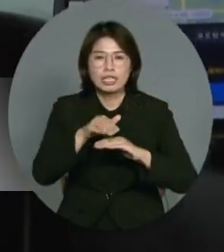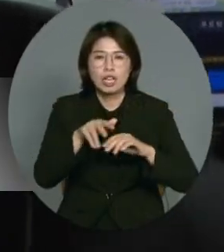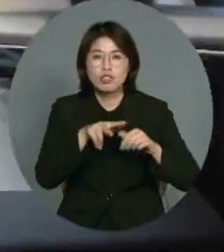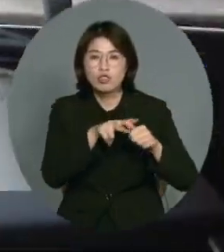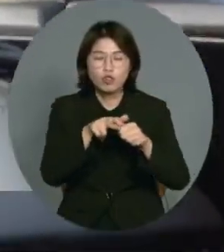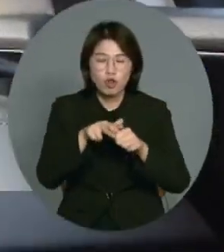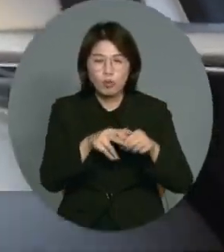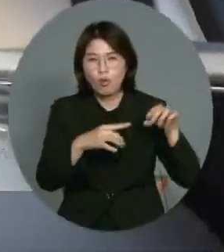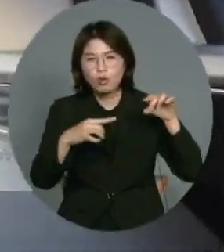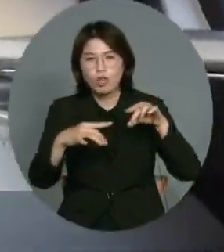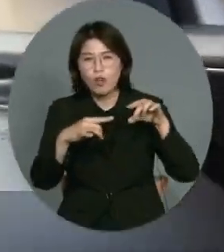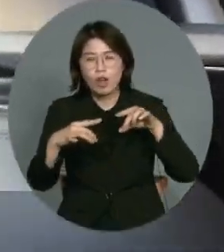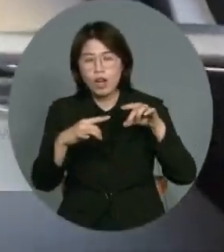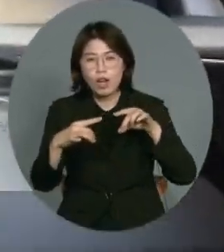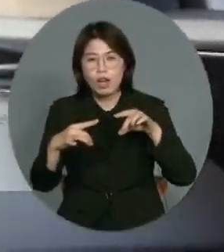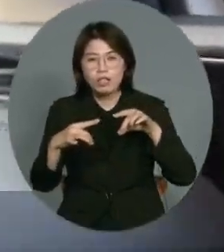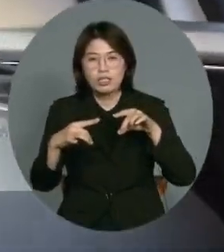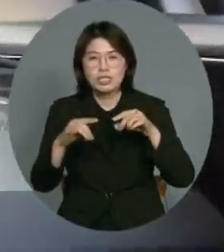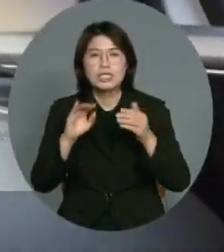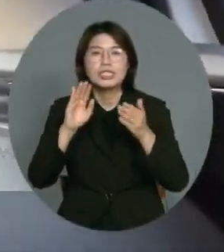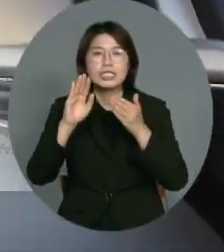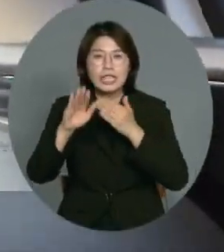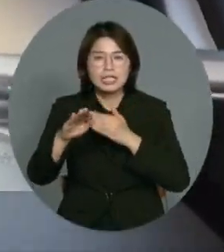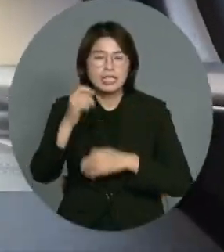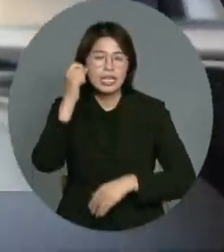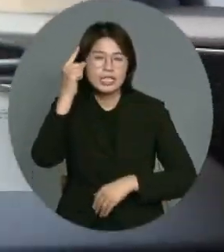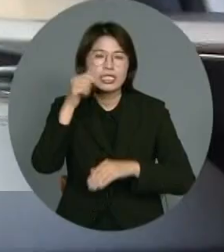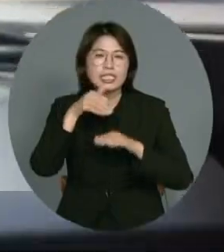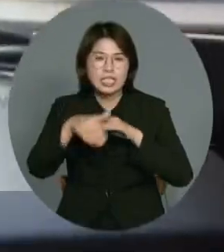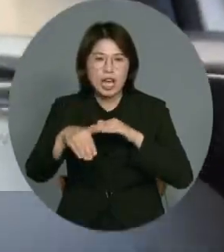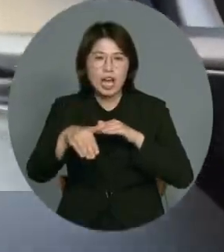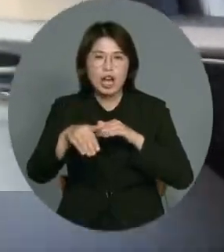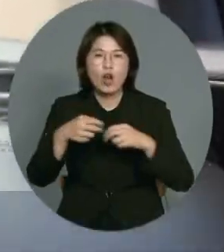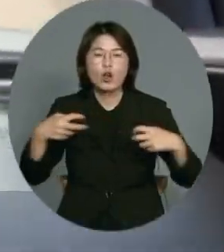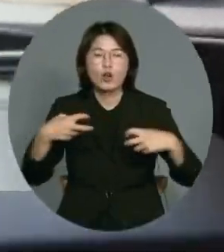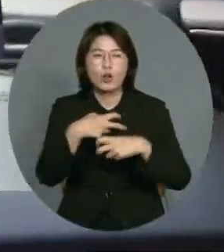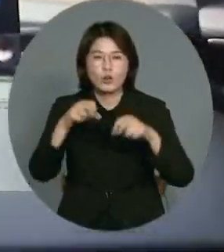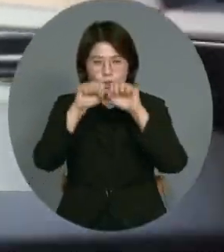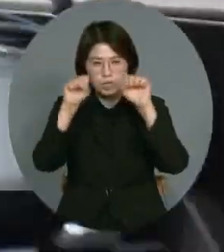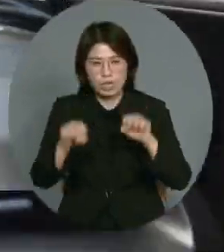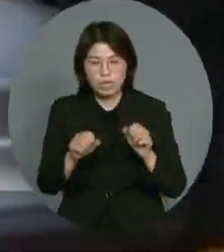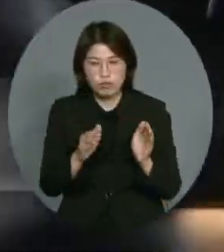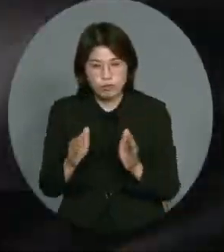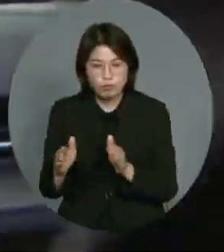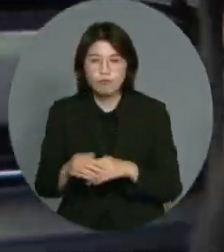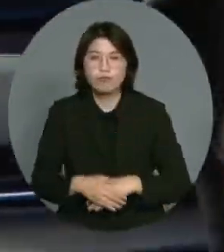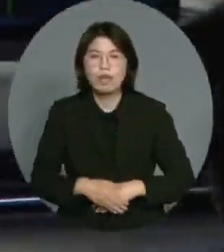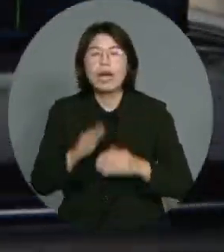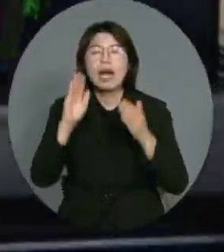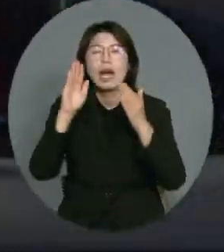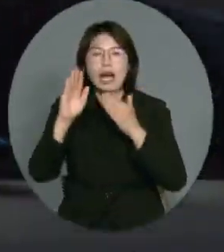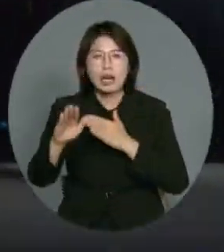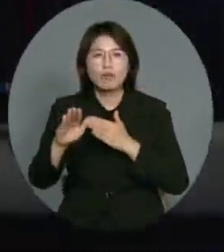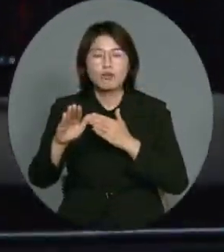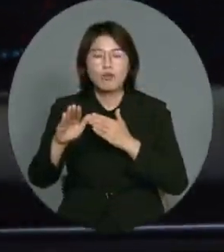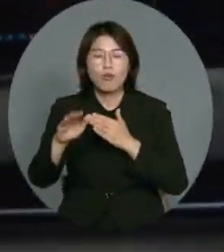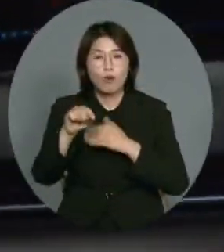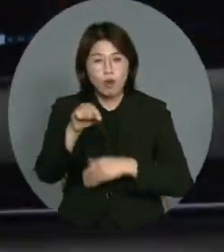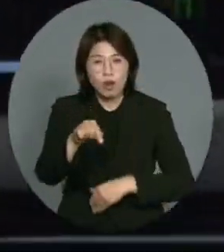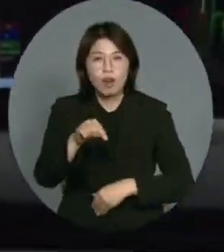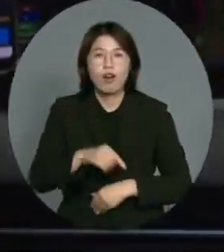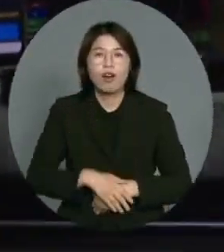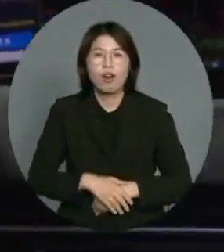정보를 제공하는 이른바 차세대 지능형 교통체계가 갖춰져 있습니다. 앞으로 지능형